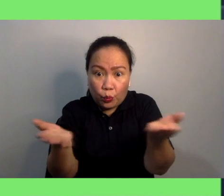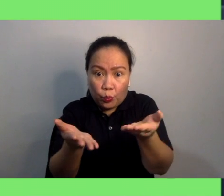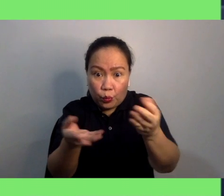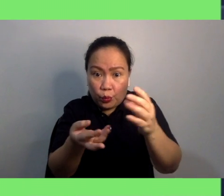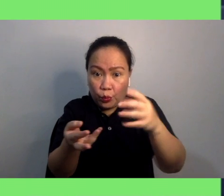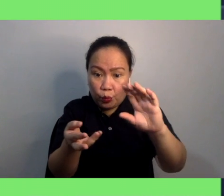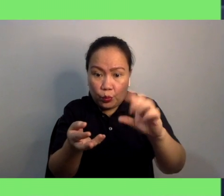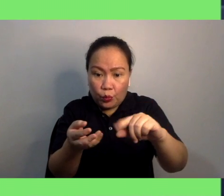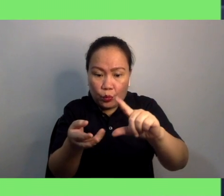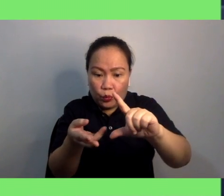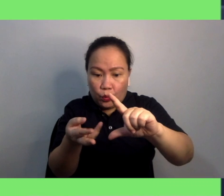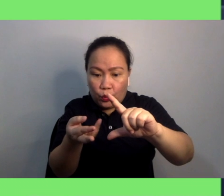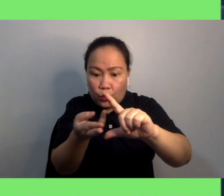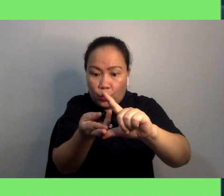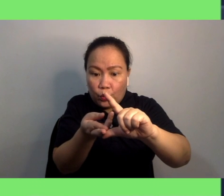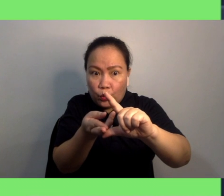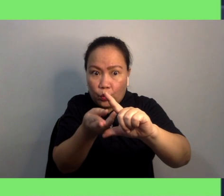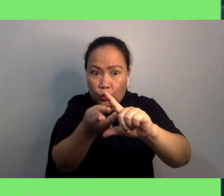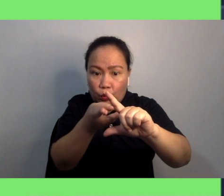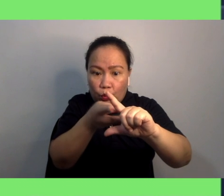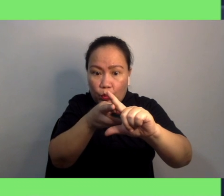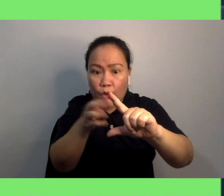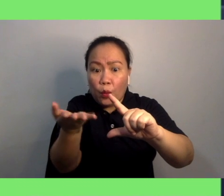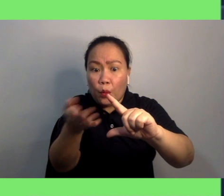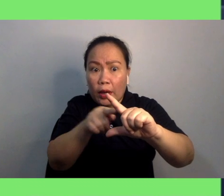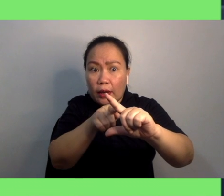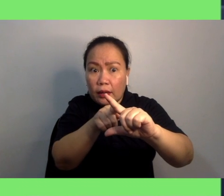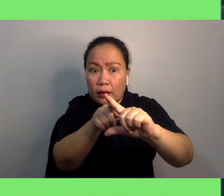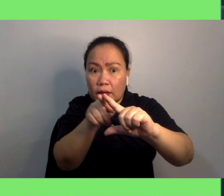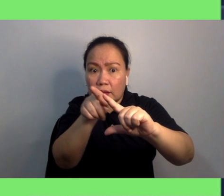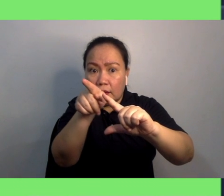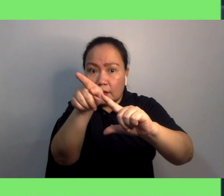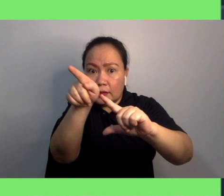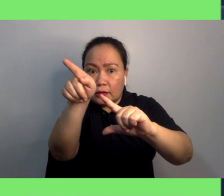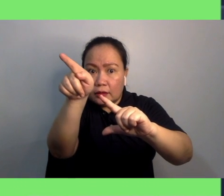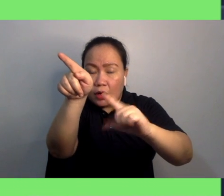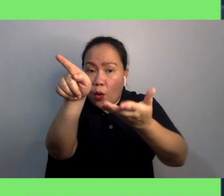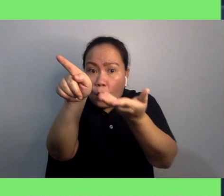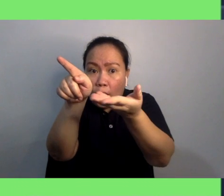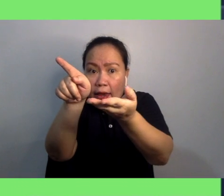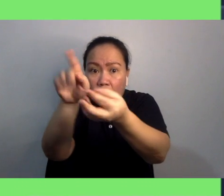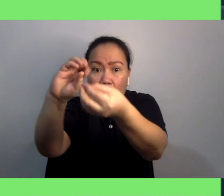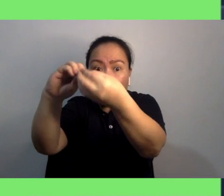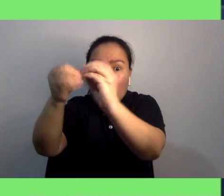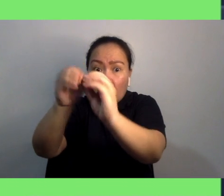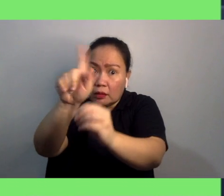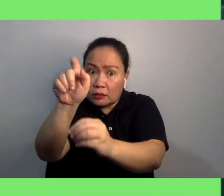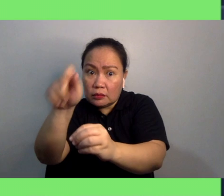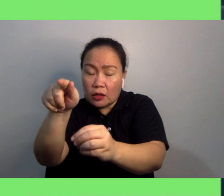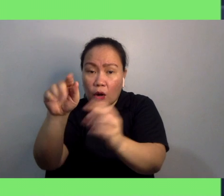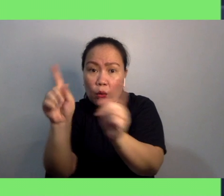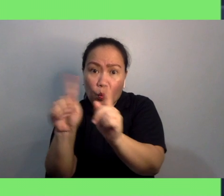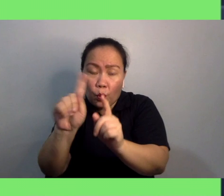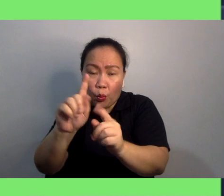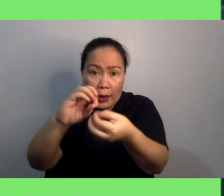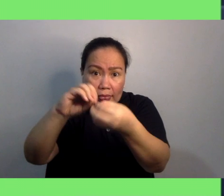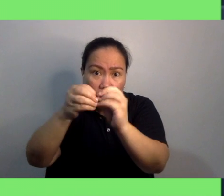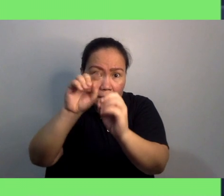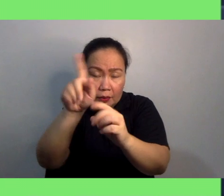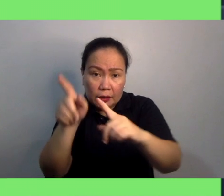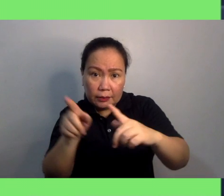angle mo, tingnan mo kung saan siya tumapat doon sa scale, doon na makikita natin doon sa